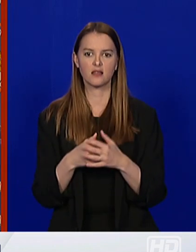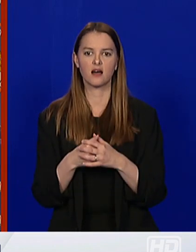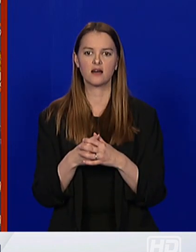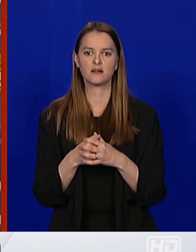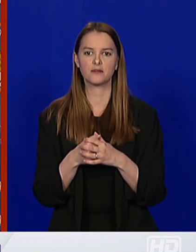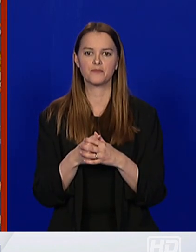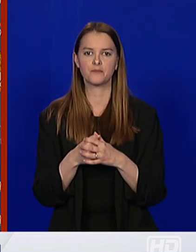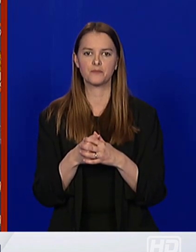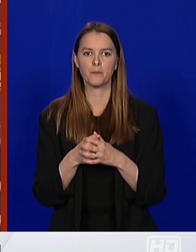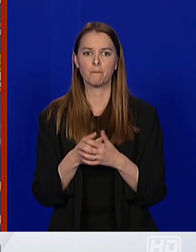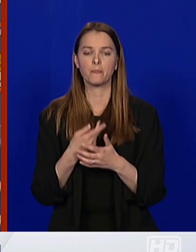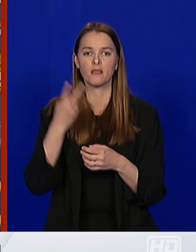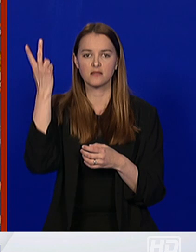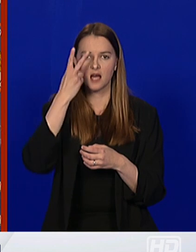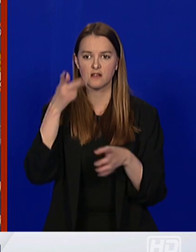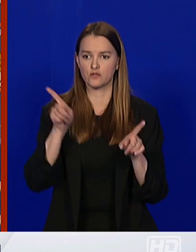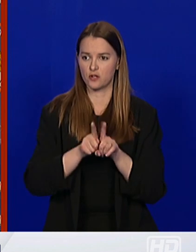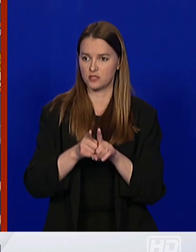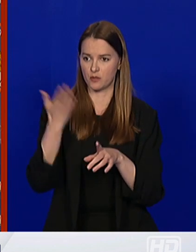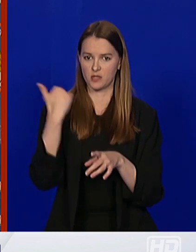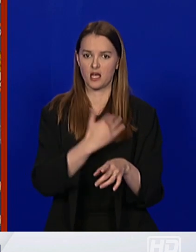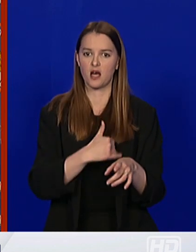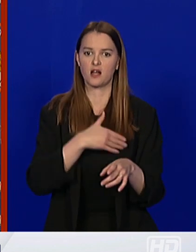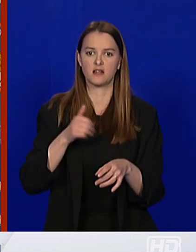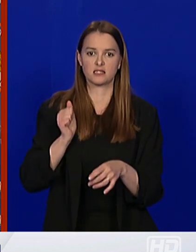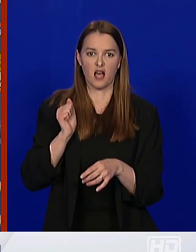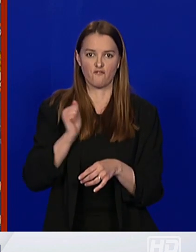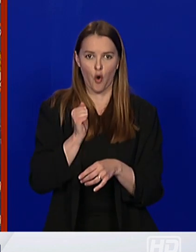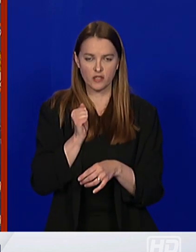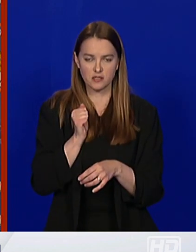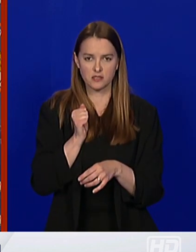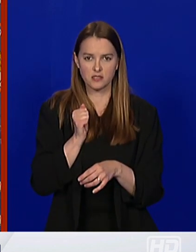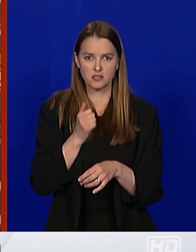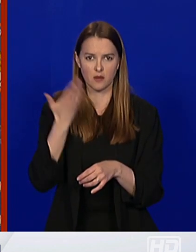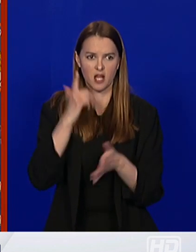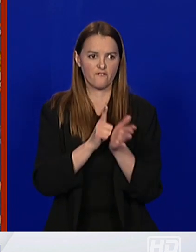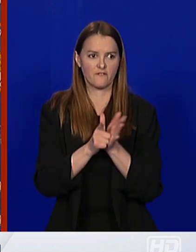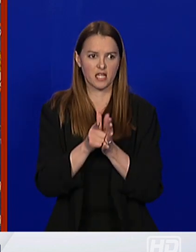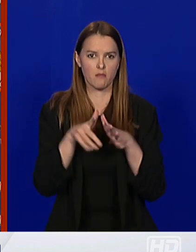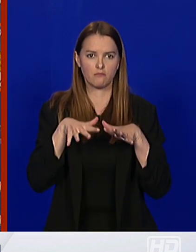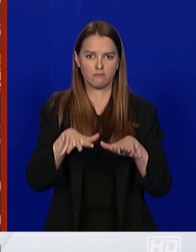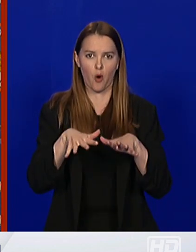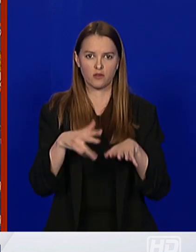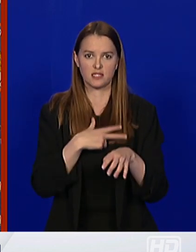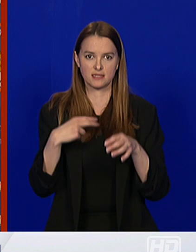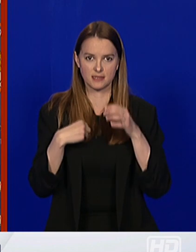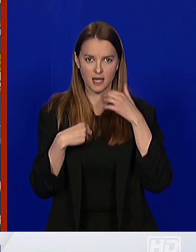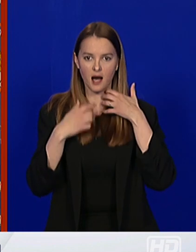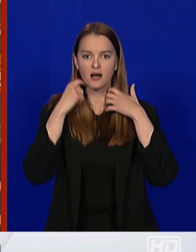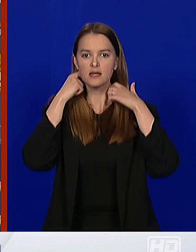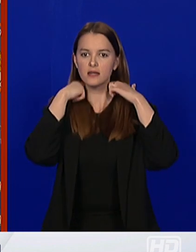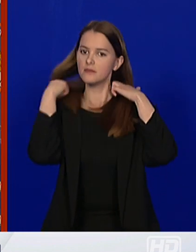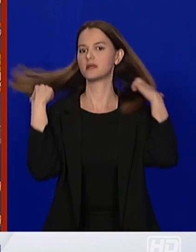naravno bilo je i angažmana Hrvatske vojske, pogotovo u vrijeme potresa u Zagrebu, i stožer